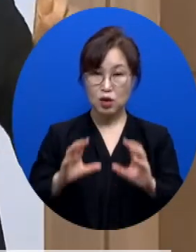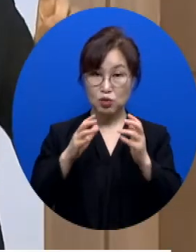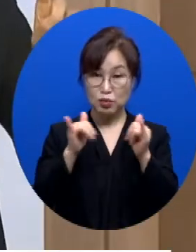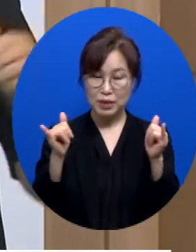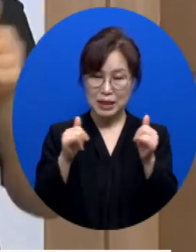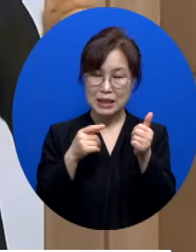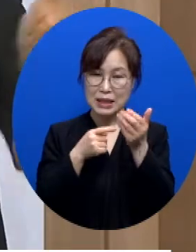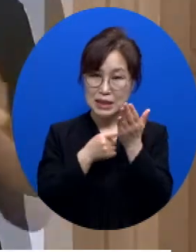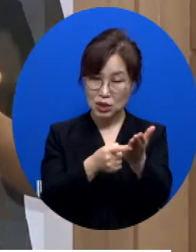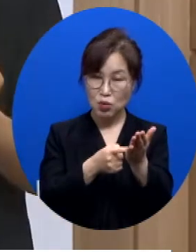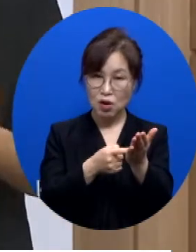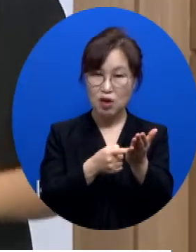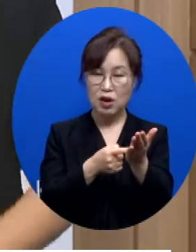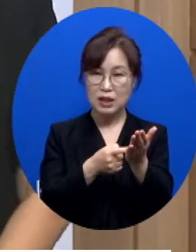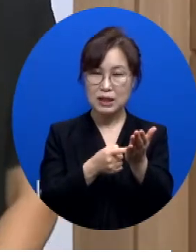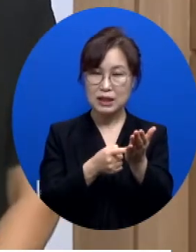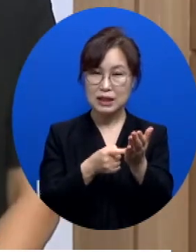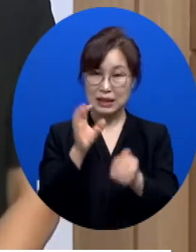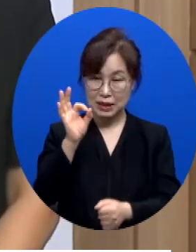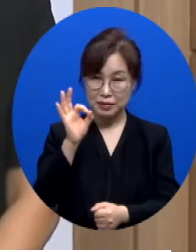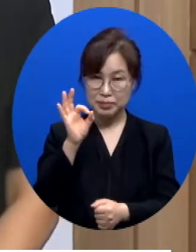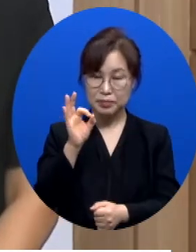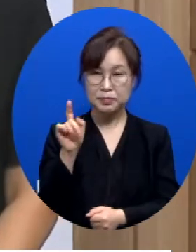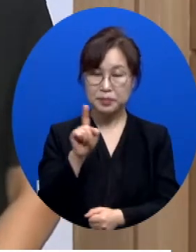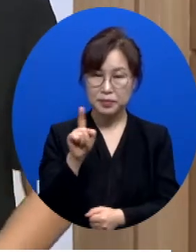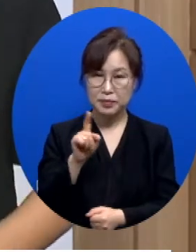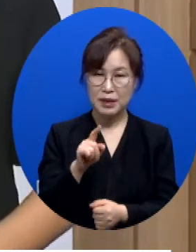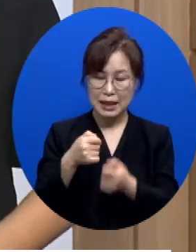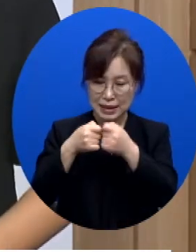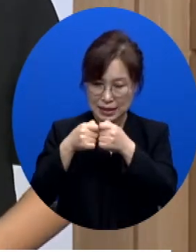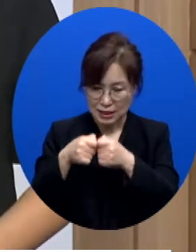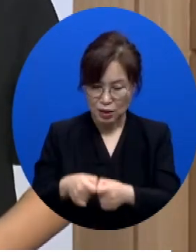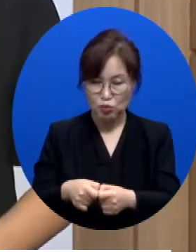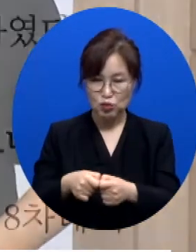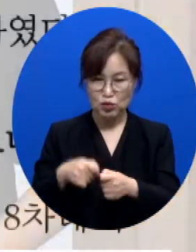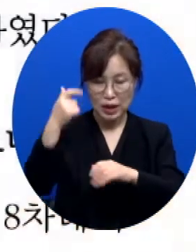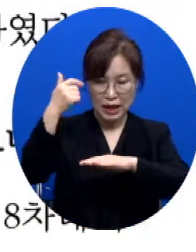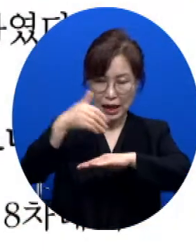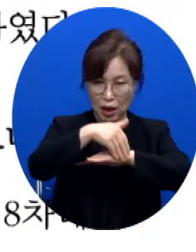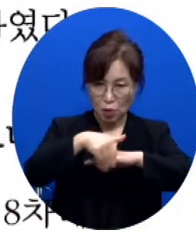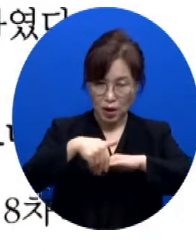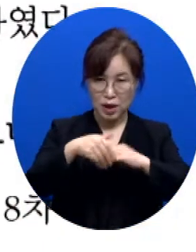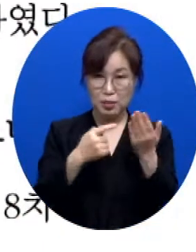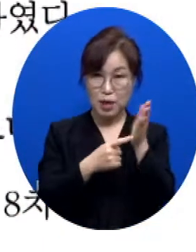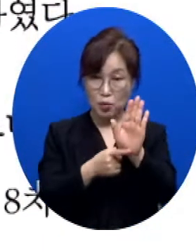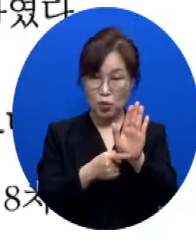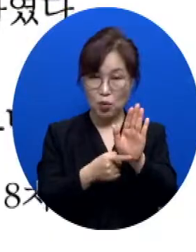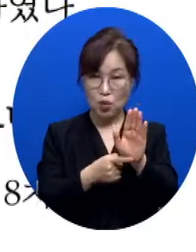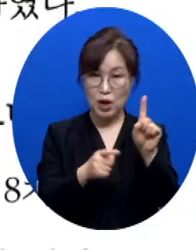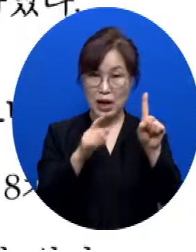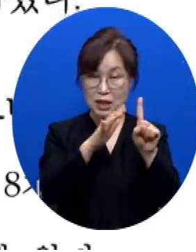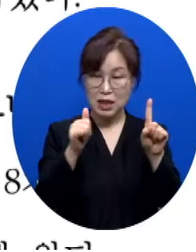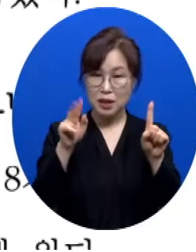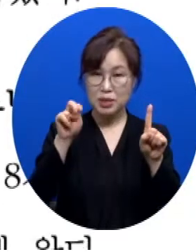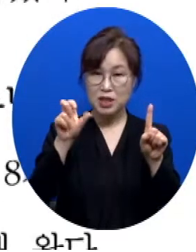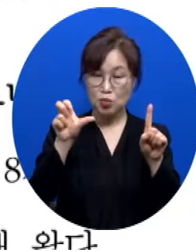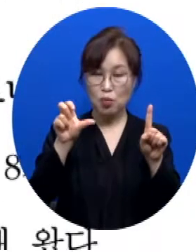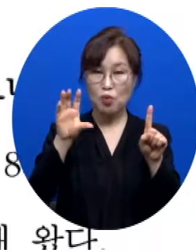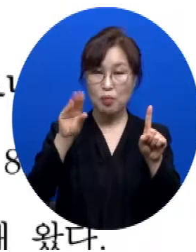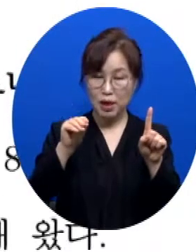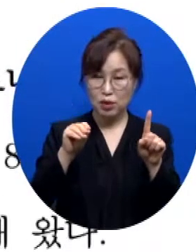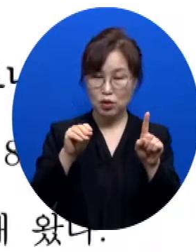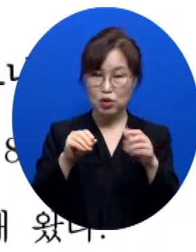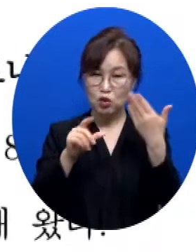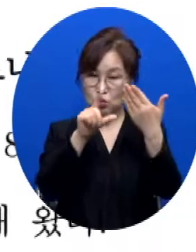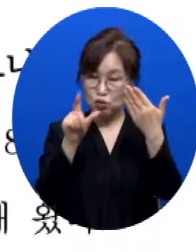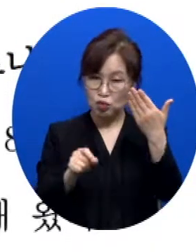국민지원금 범정부 TF팀은 국민지원금 세부 시행 계획을 발표하고 1인당 25만 원의 국민지원금을